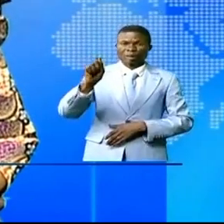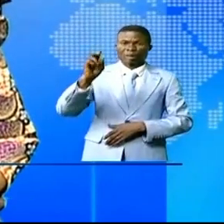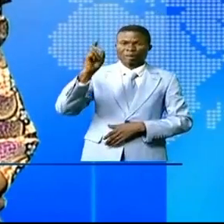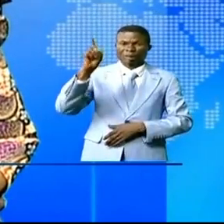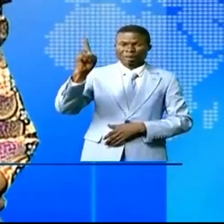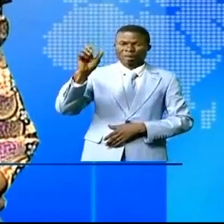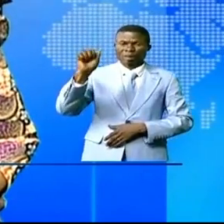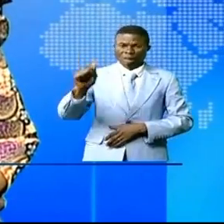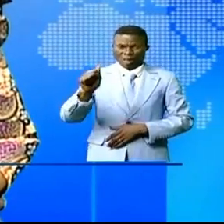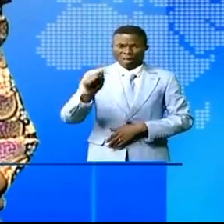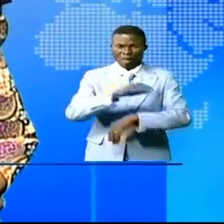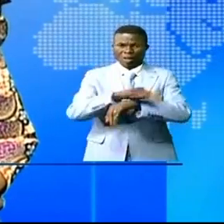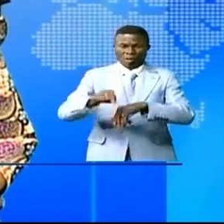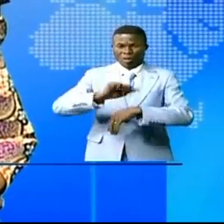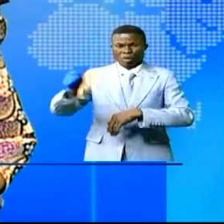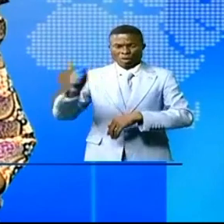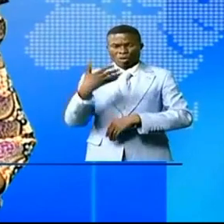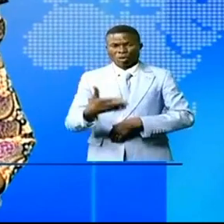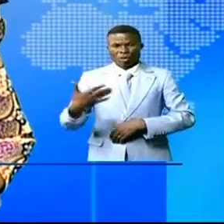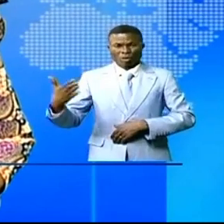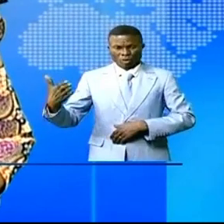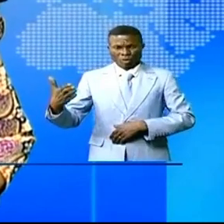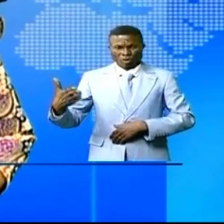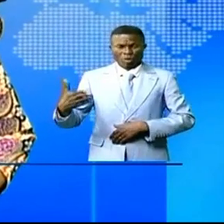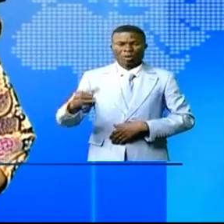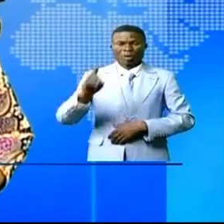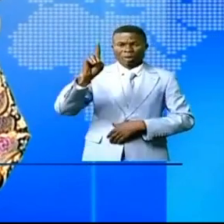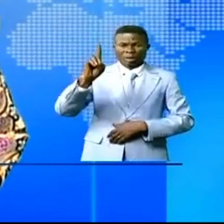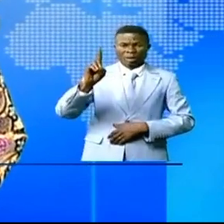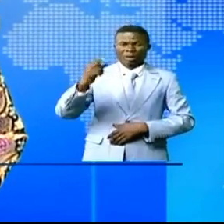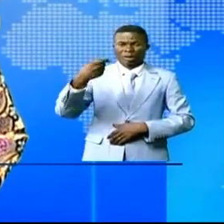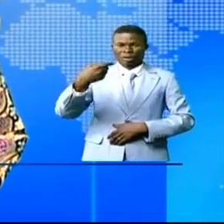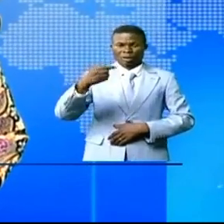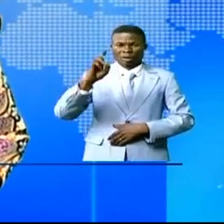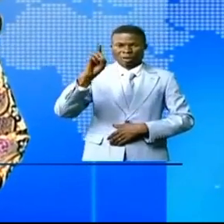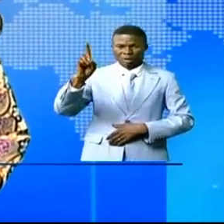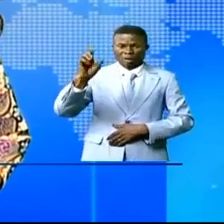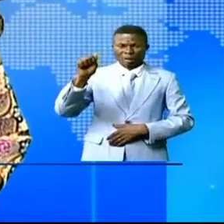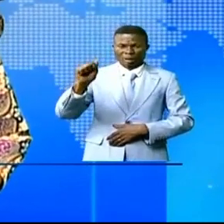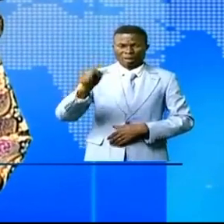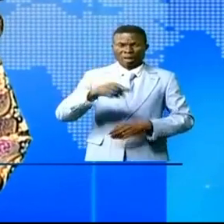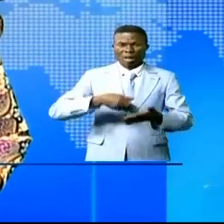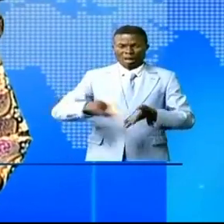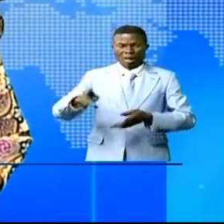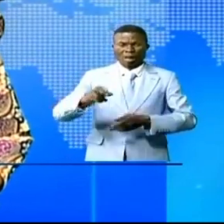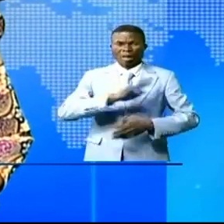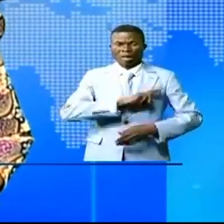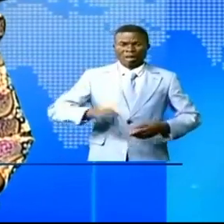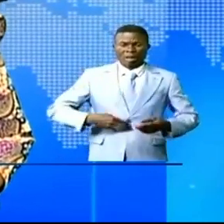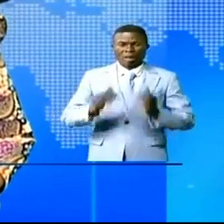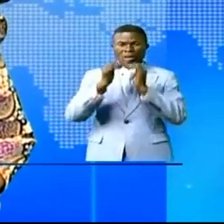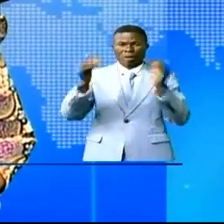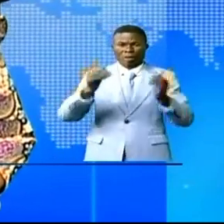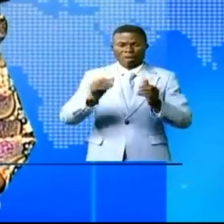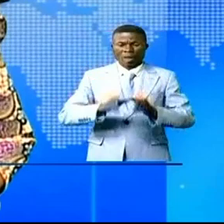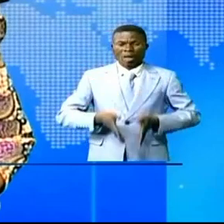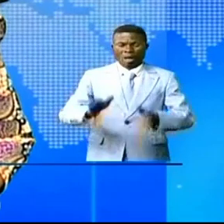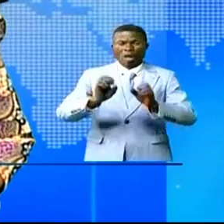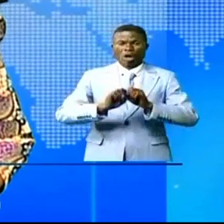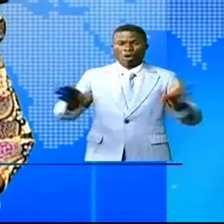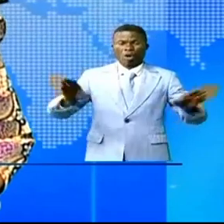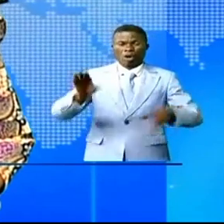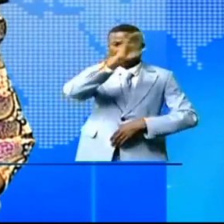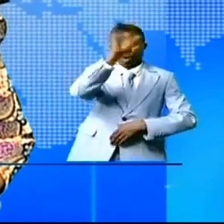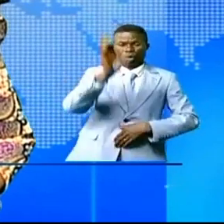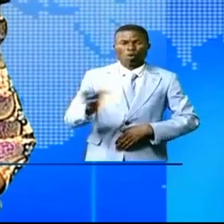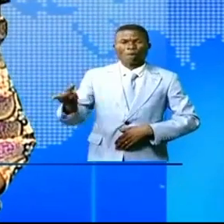la direction des autres produits d'accise de l'ady gil ya 6 avenue reine de la paix sur l'avenue des huileries dans la commune